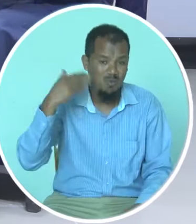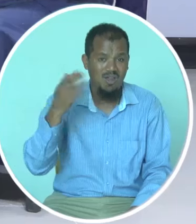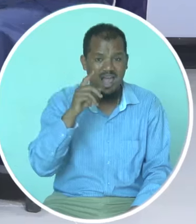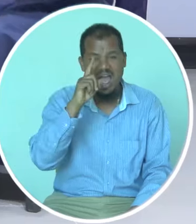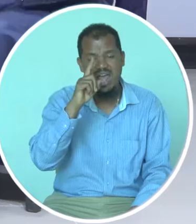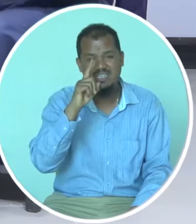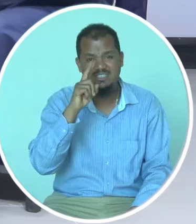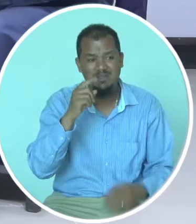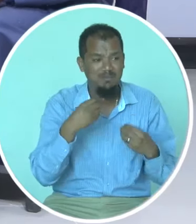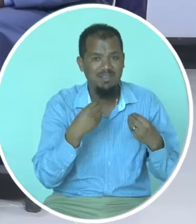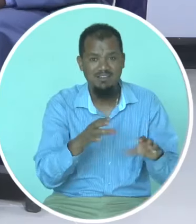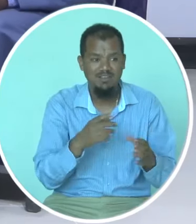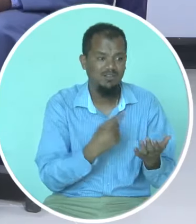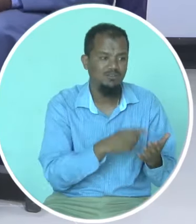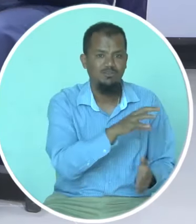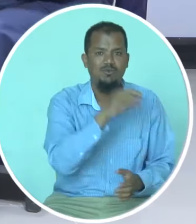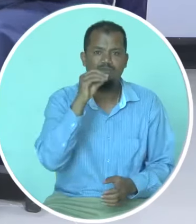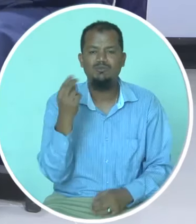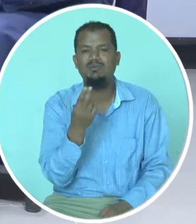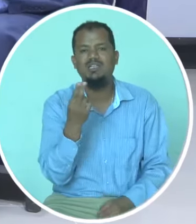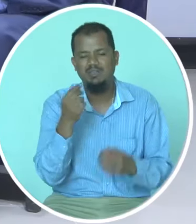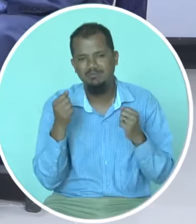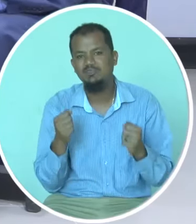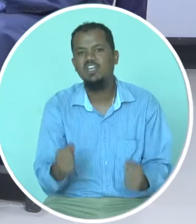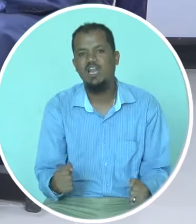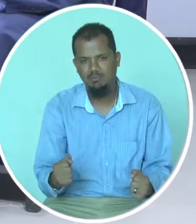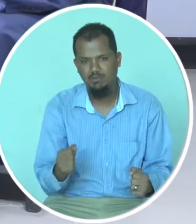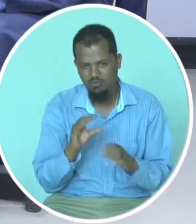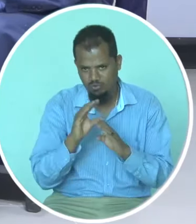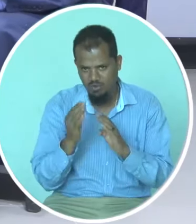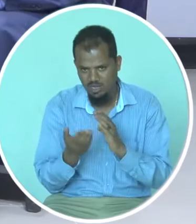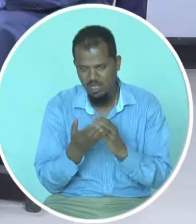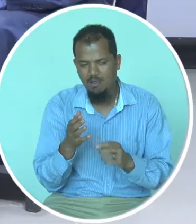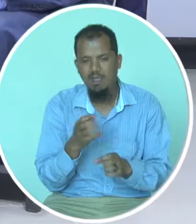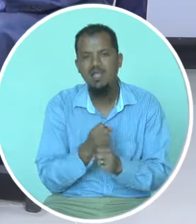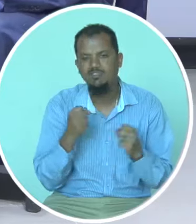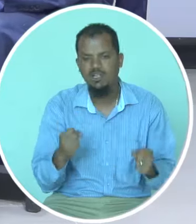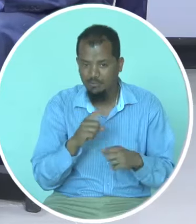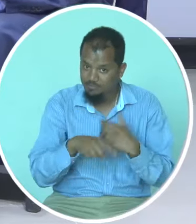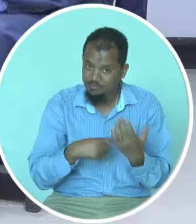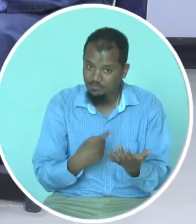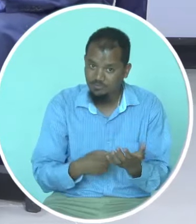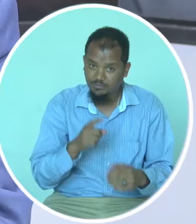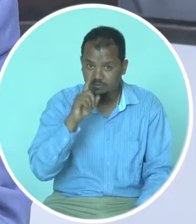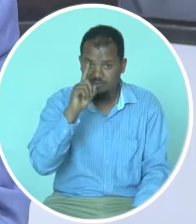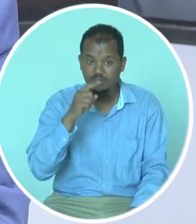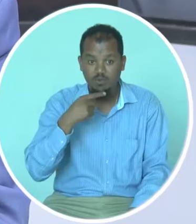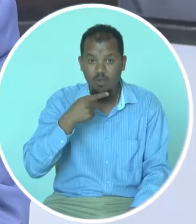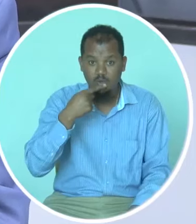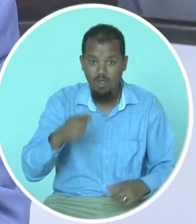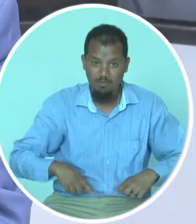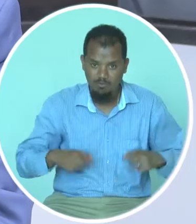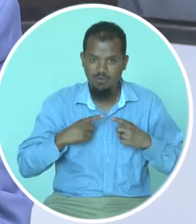ላይ አንዱ እንኳን ቢጠፋ ከዚህ ወስዶ መጠቀም የሚቻልበት ሁኔታ ማየት ይችላል ስለዚህ አንድ ቋንቋ